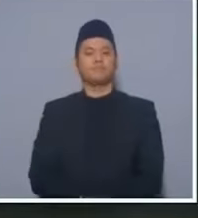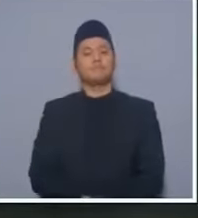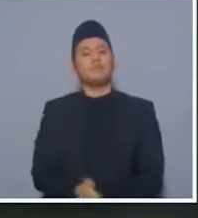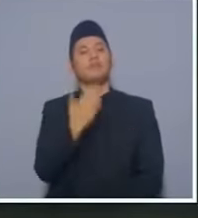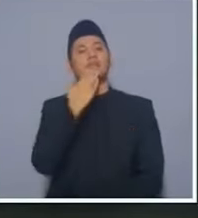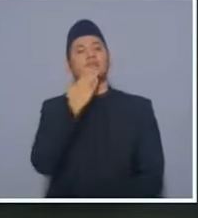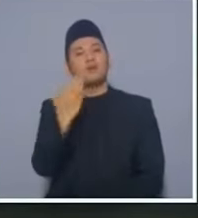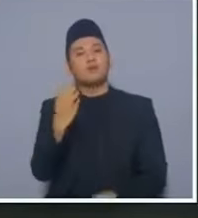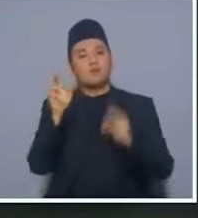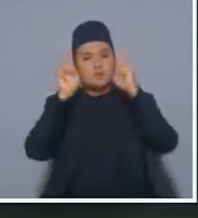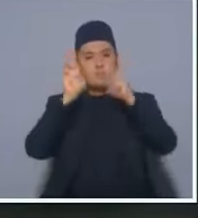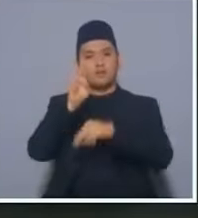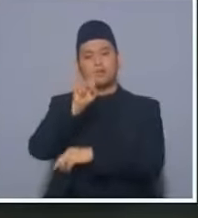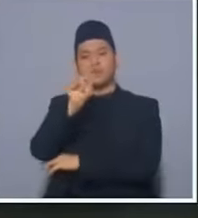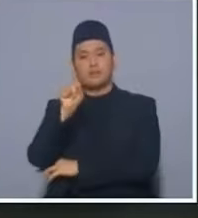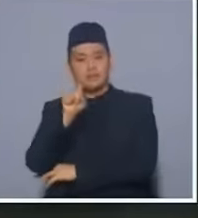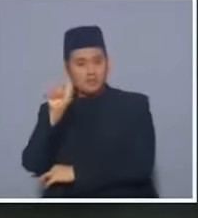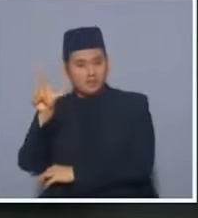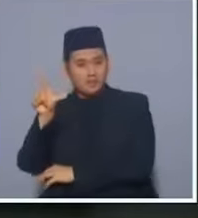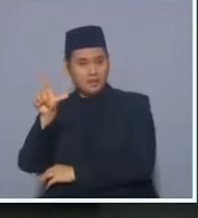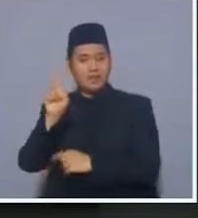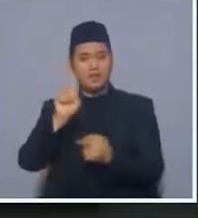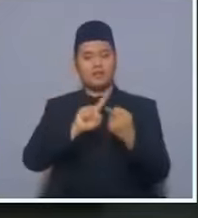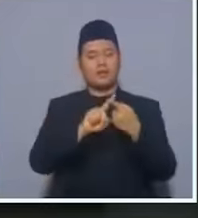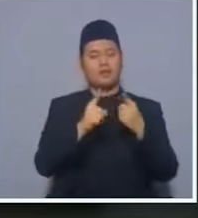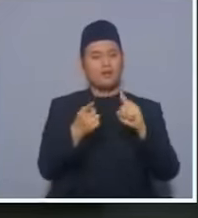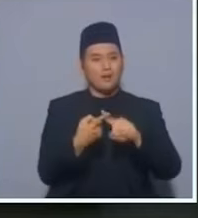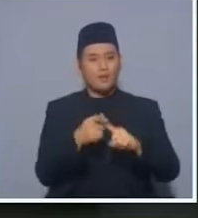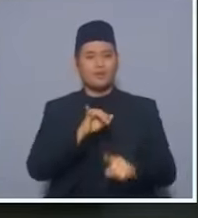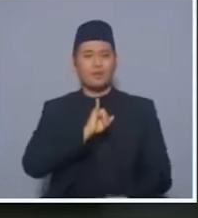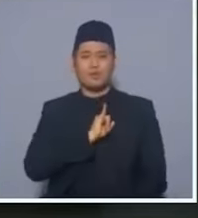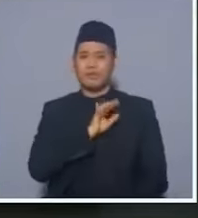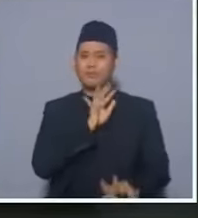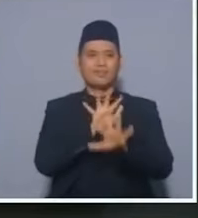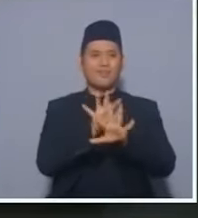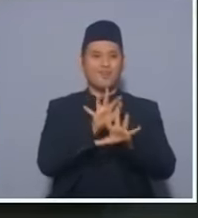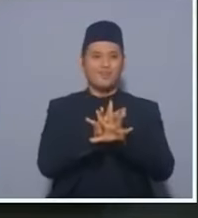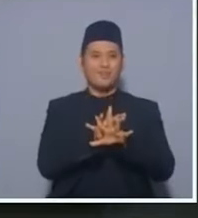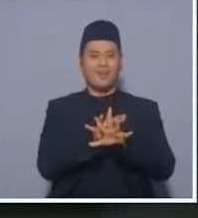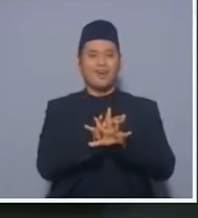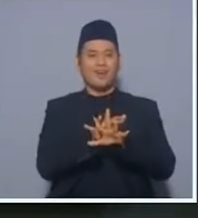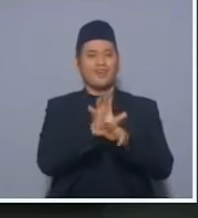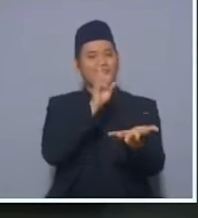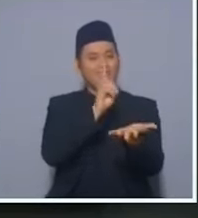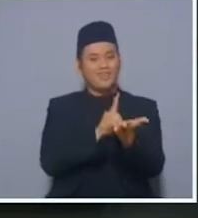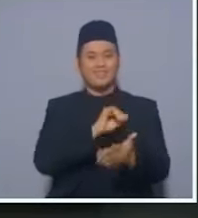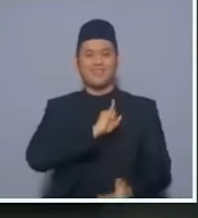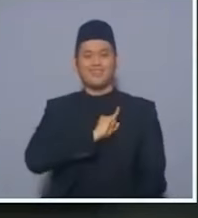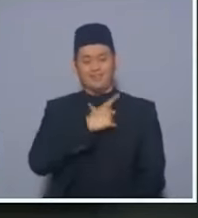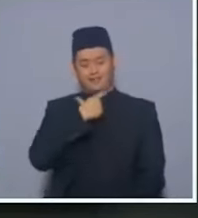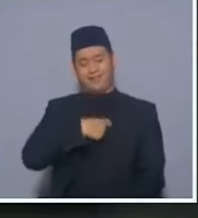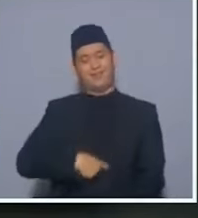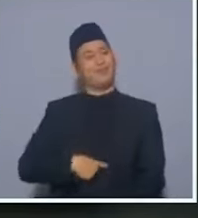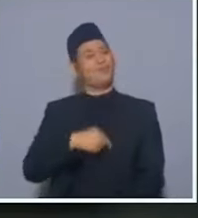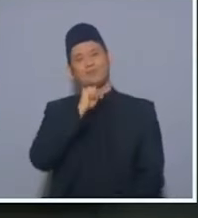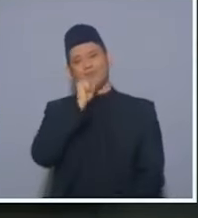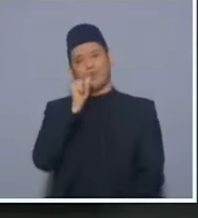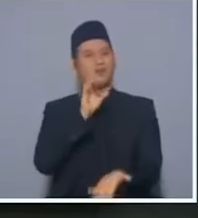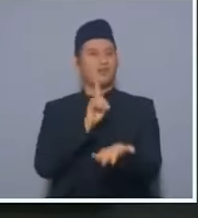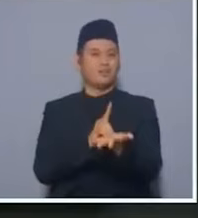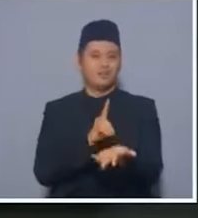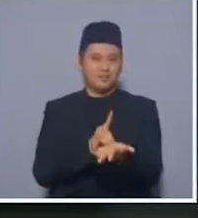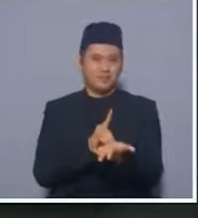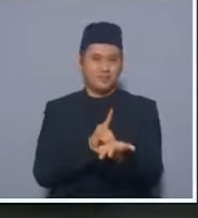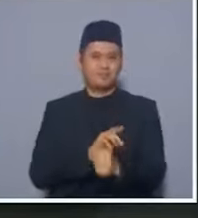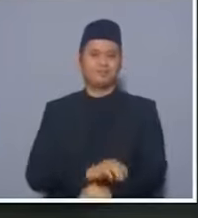sahabat-sahabat yang majoritinya doktor, ya. Seorang saja berada di sini. Baik. Kita pergi kepada